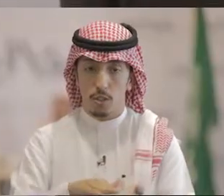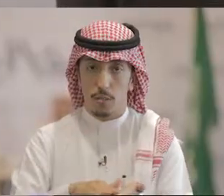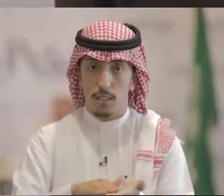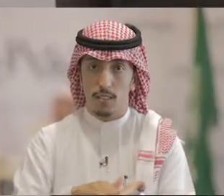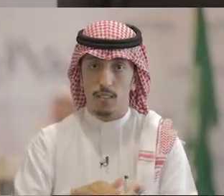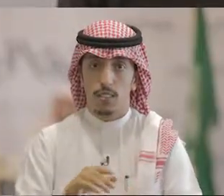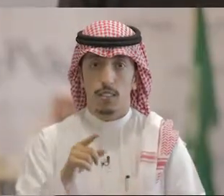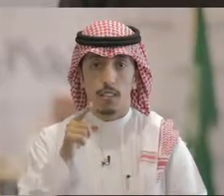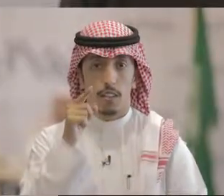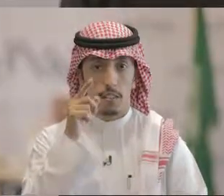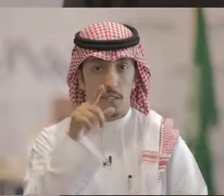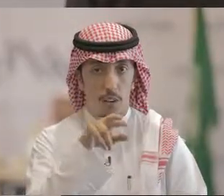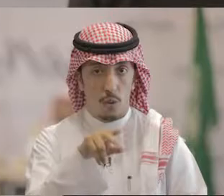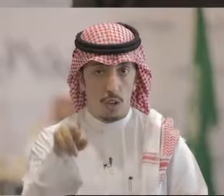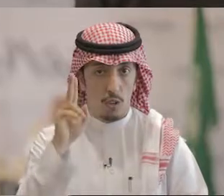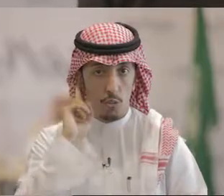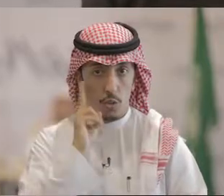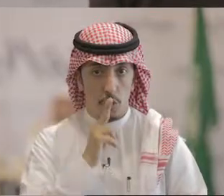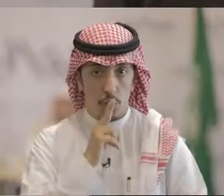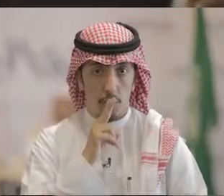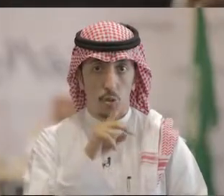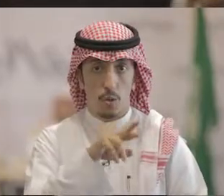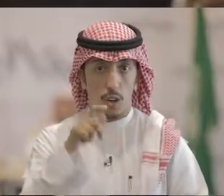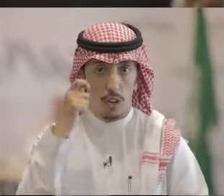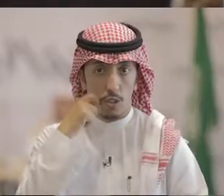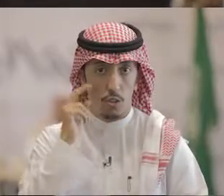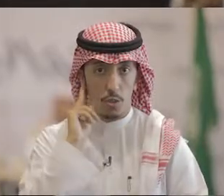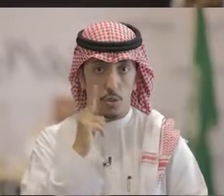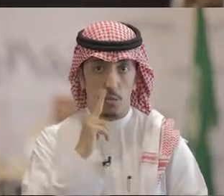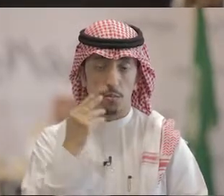في المجتمع. فأخوانكم الصم